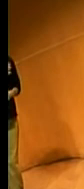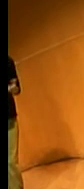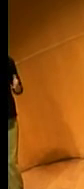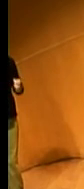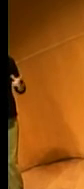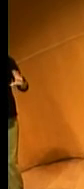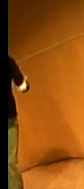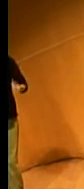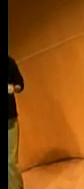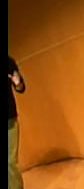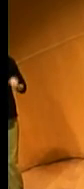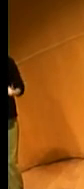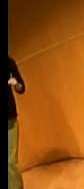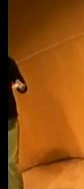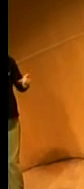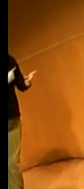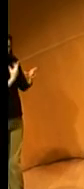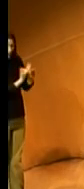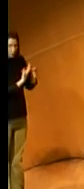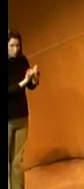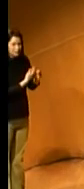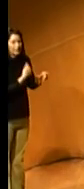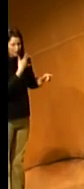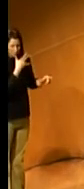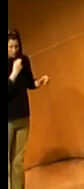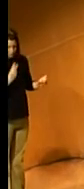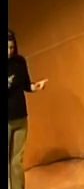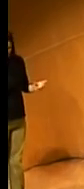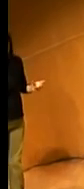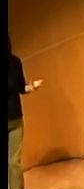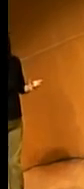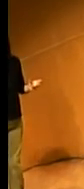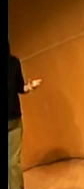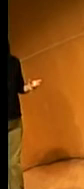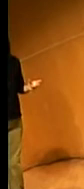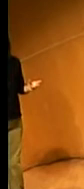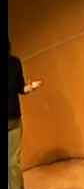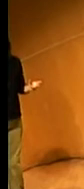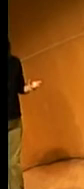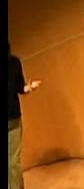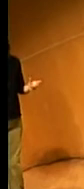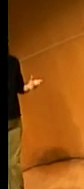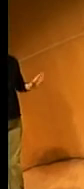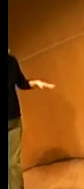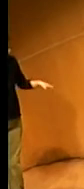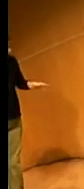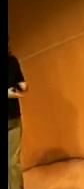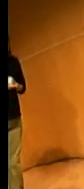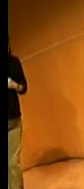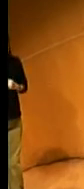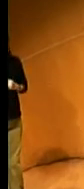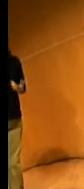genre d'établissement, sont très, très demandeurs d'une équipe qui les entoure. Et